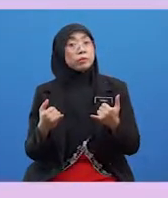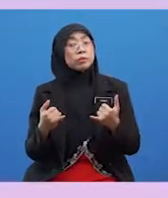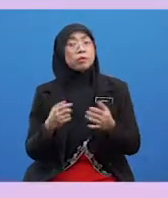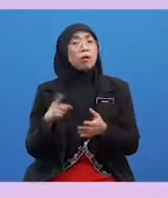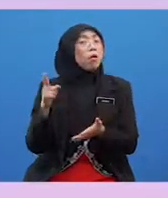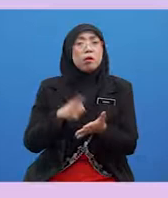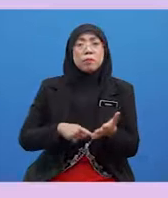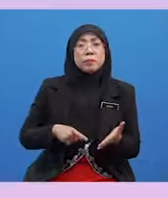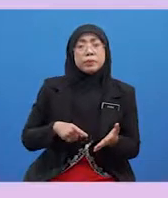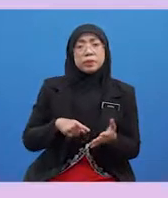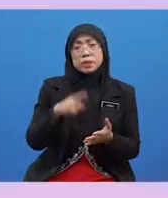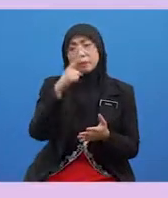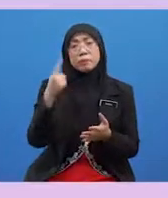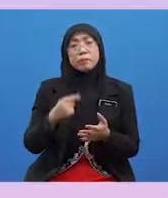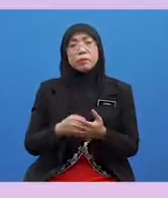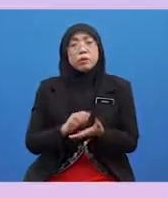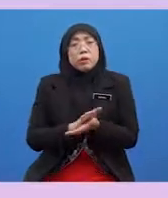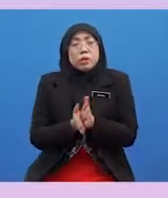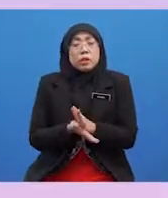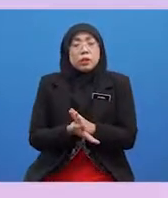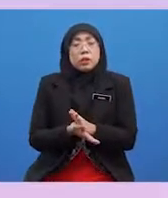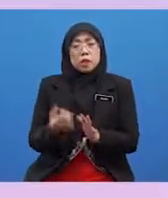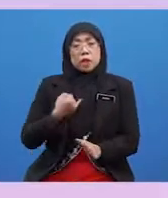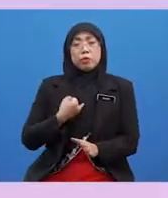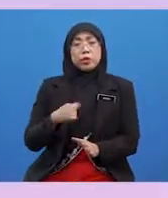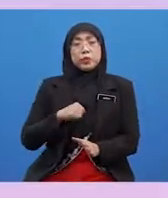itu mempunyai faktor rangsangan motor,